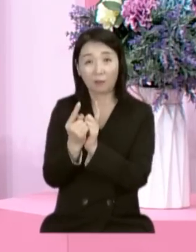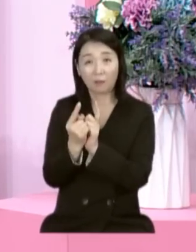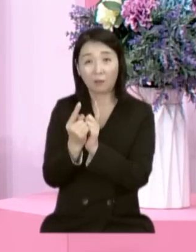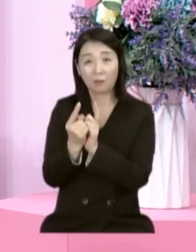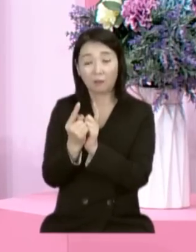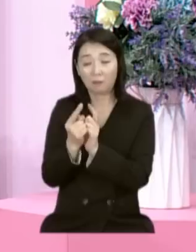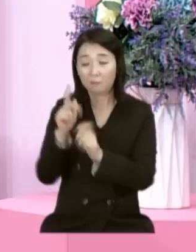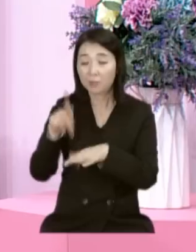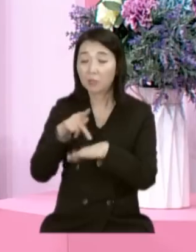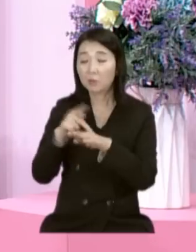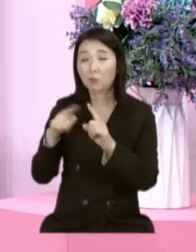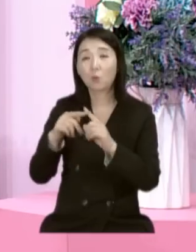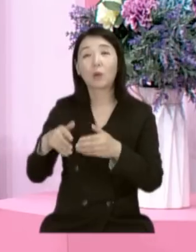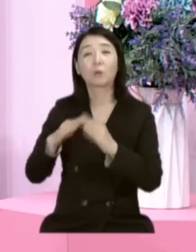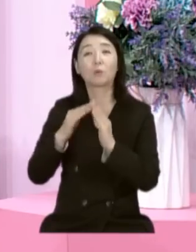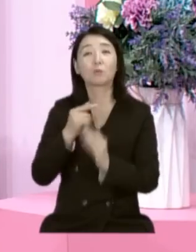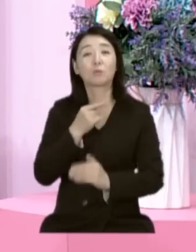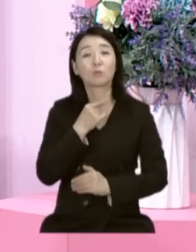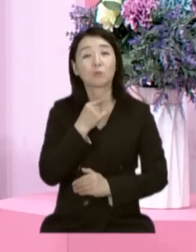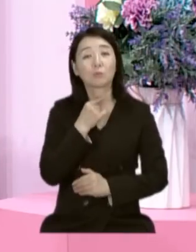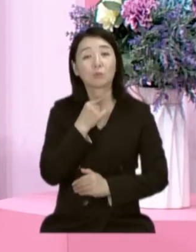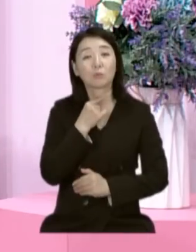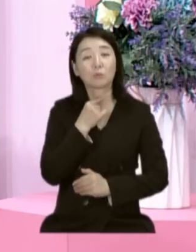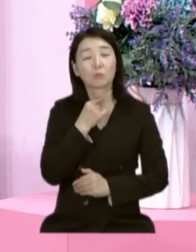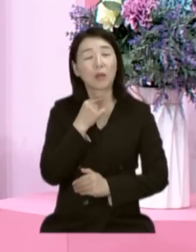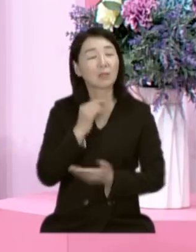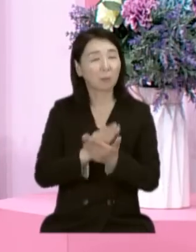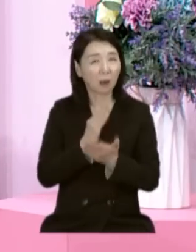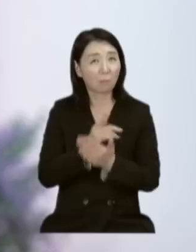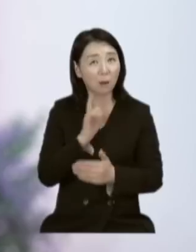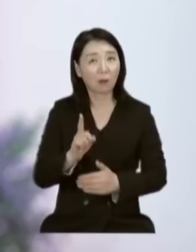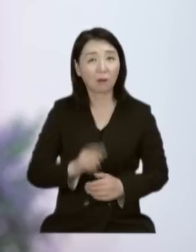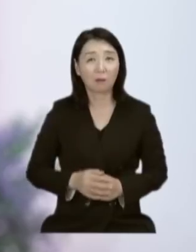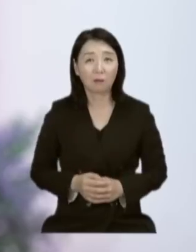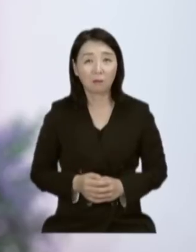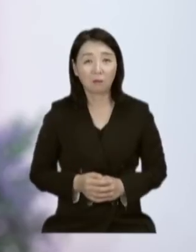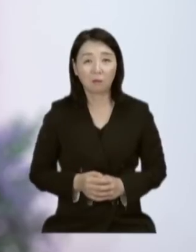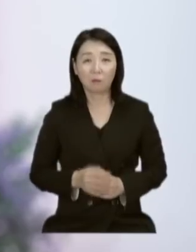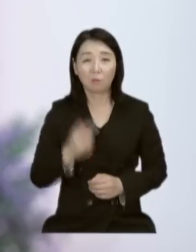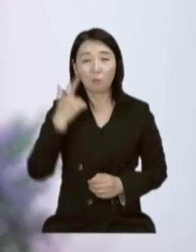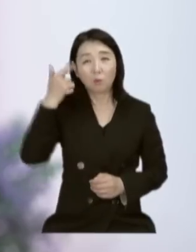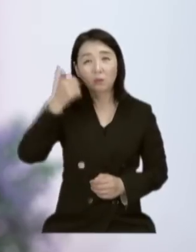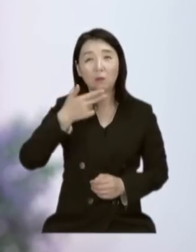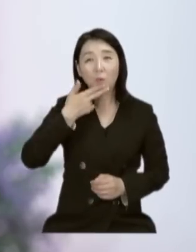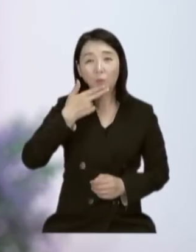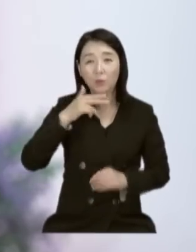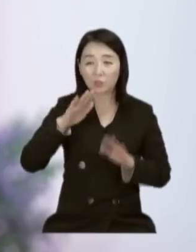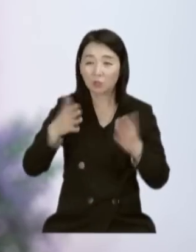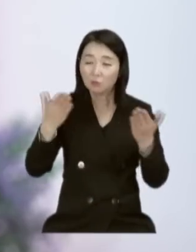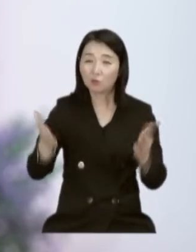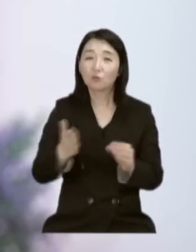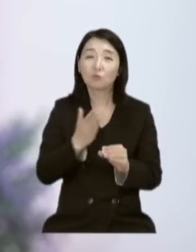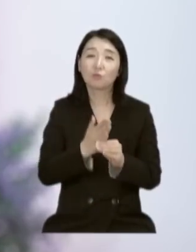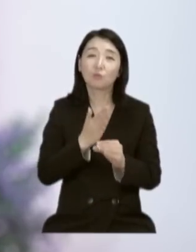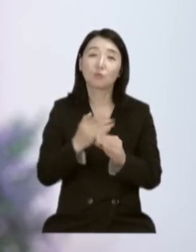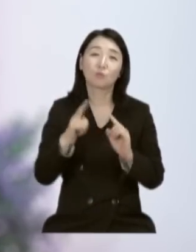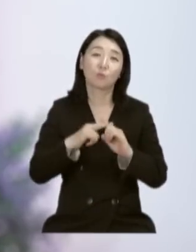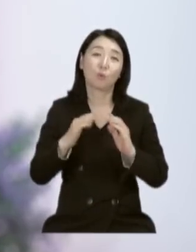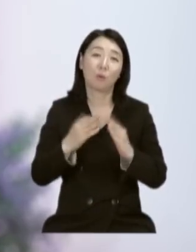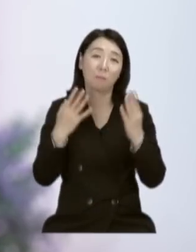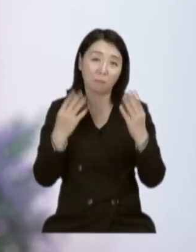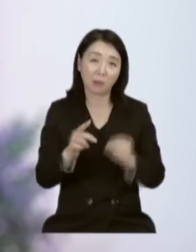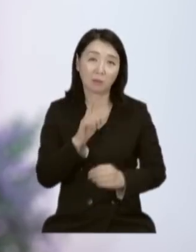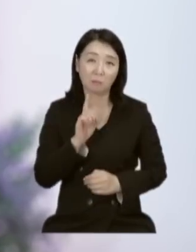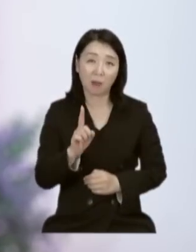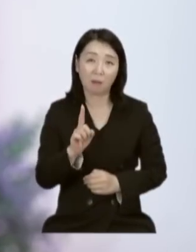필리핀의 교회를 건축하는 거는 좀 안 했으면 좋겠다. 목사가 없어서 지금 쉬고 있는 교회들이 너무 많다. 아,